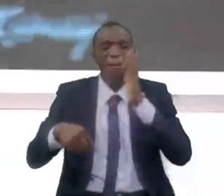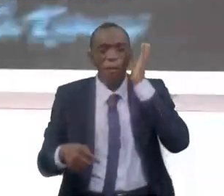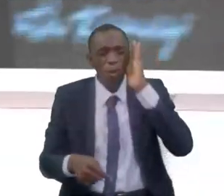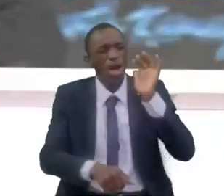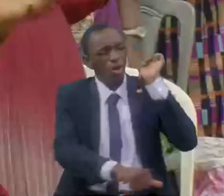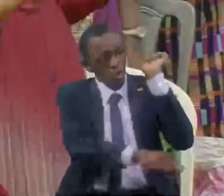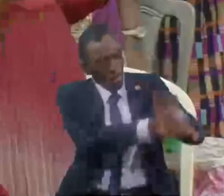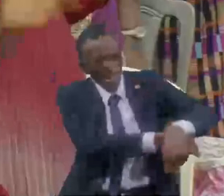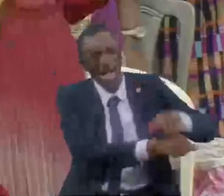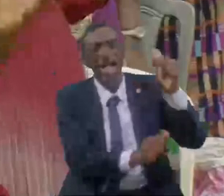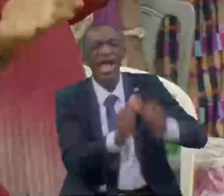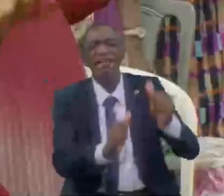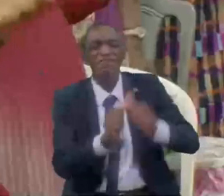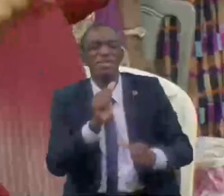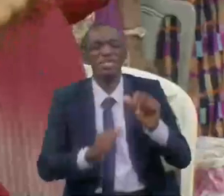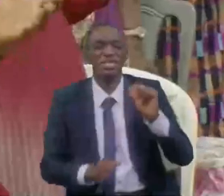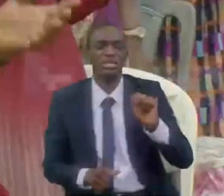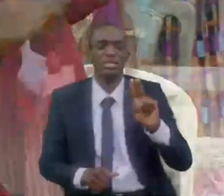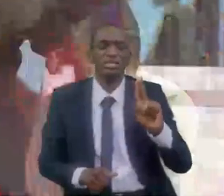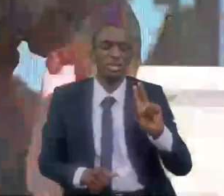Nous allons vaincre tous les Nebuchadnezzar.